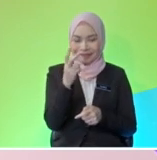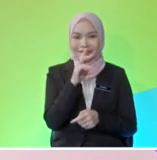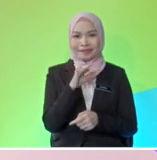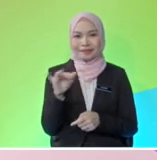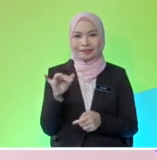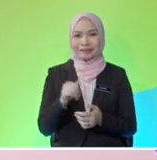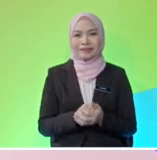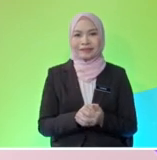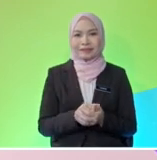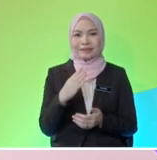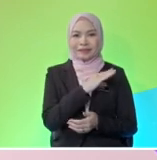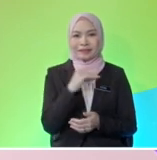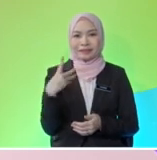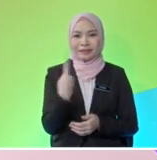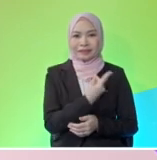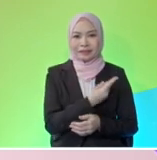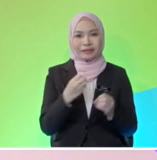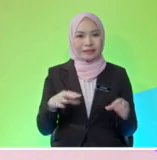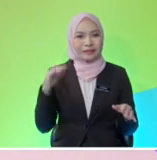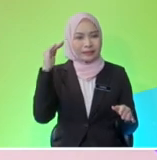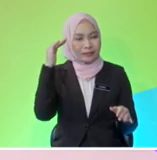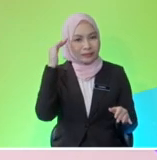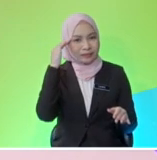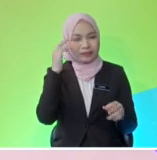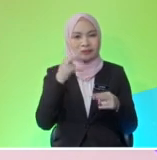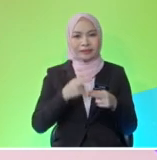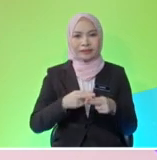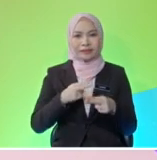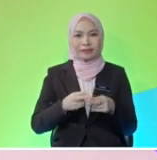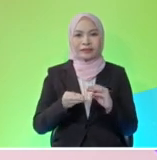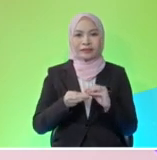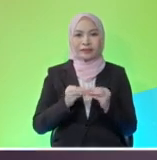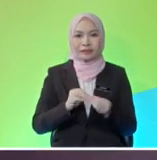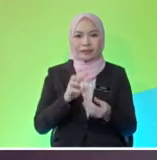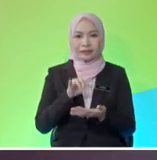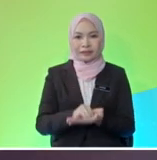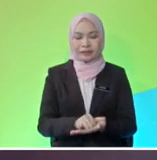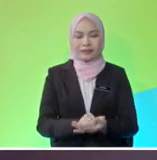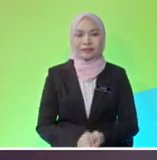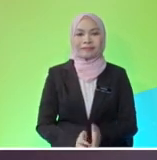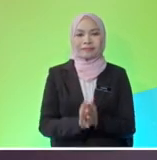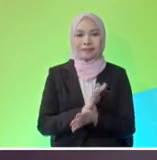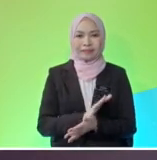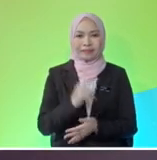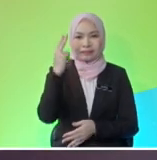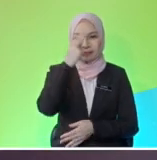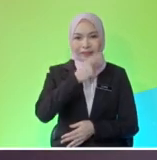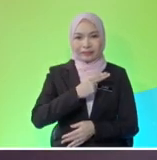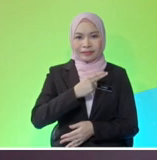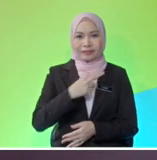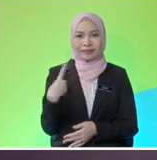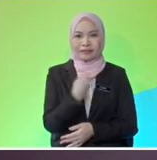dah nama nombor. Jadi, dekat hadapan kita ni, Aiman, ada apa ni? Oh, saya nampak ada nombor-nombor